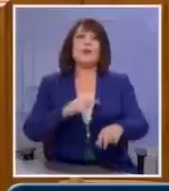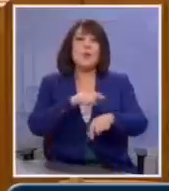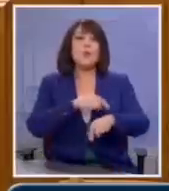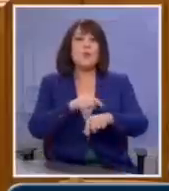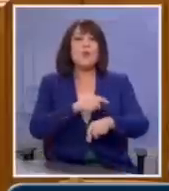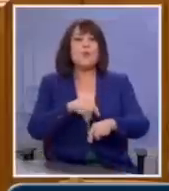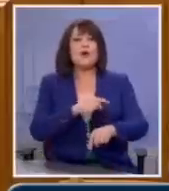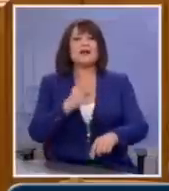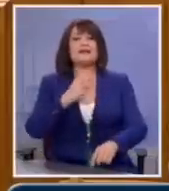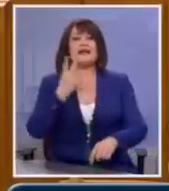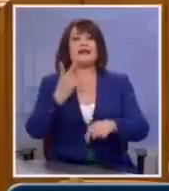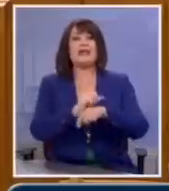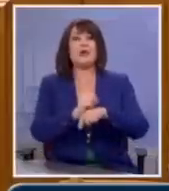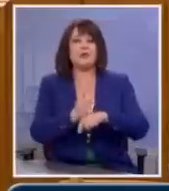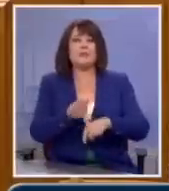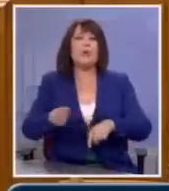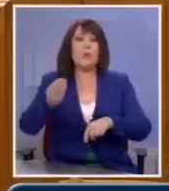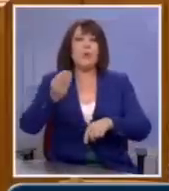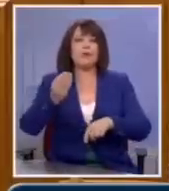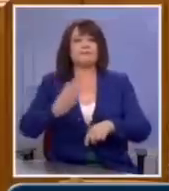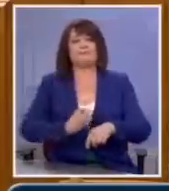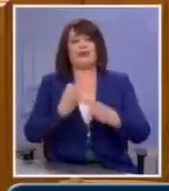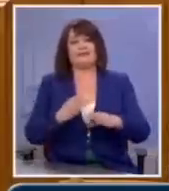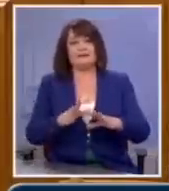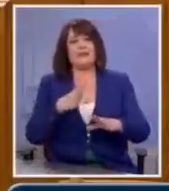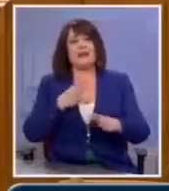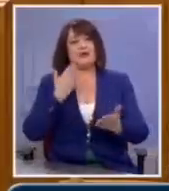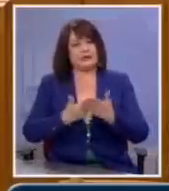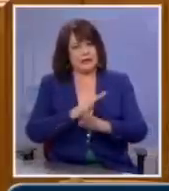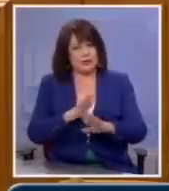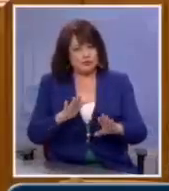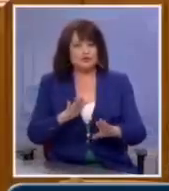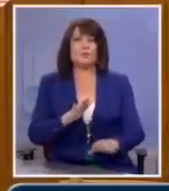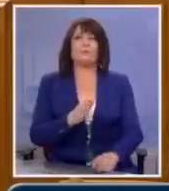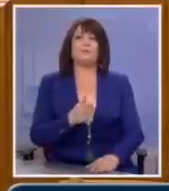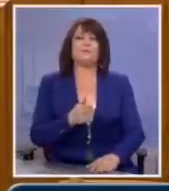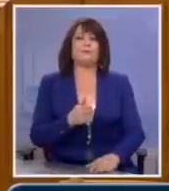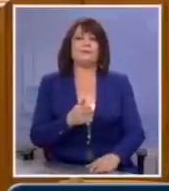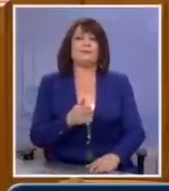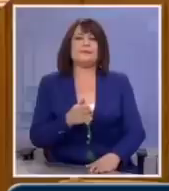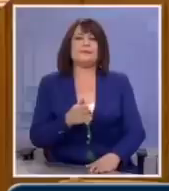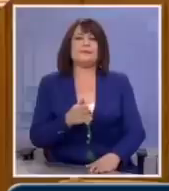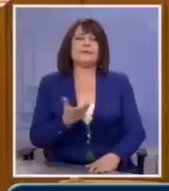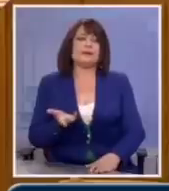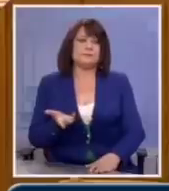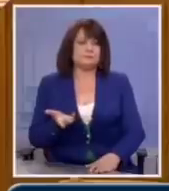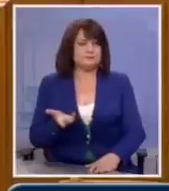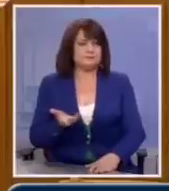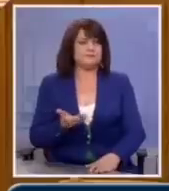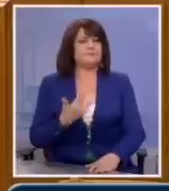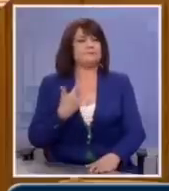32 λεπτά και αισθάνομαι άσχημα, θα ήθελα τέλος να σας πω ότι